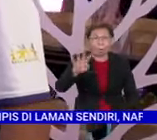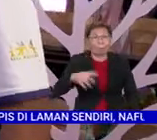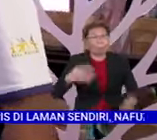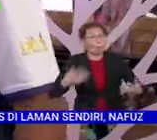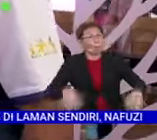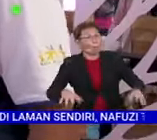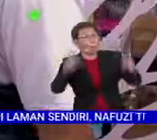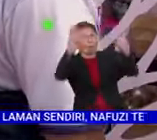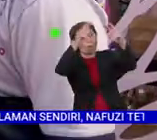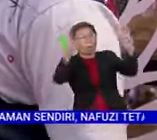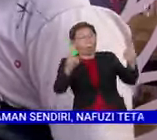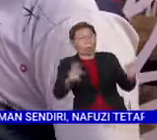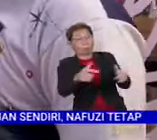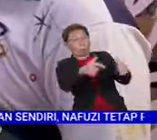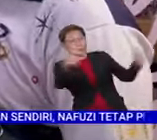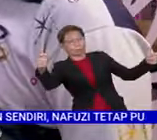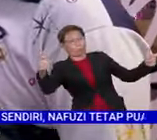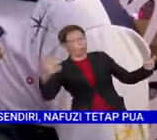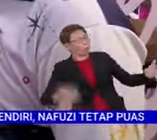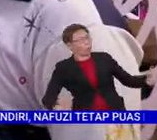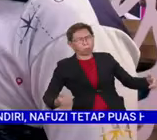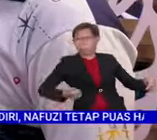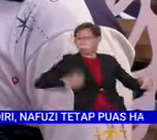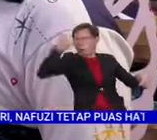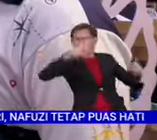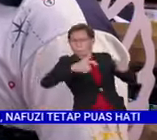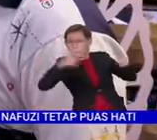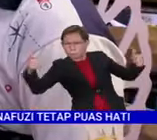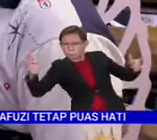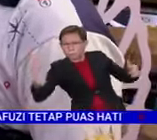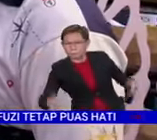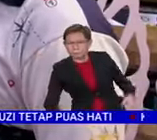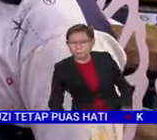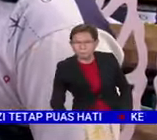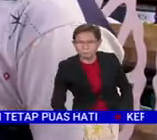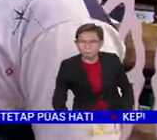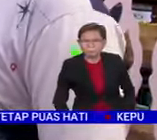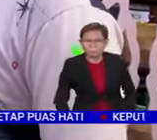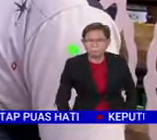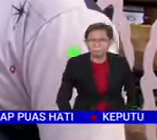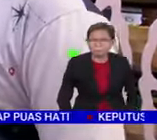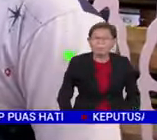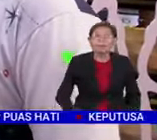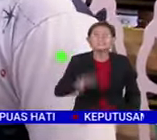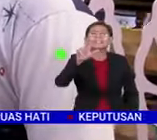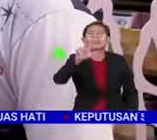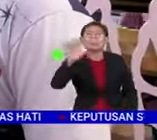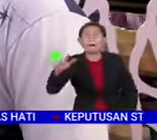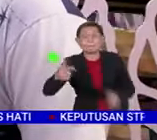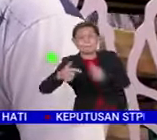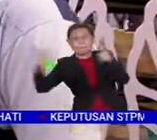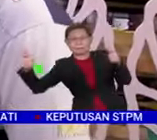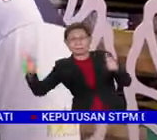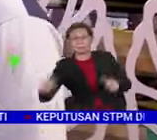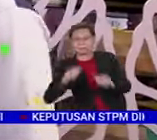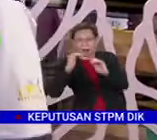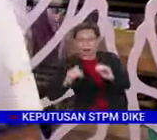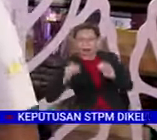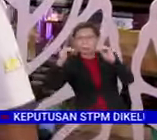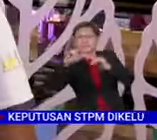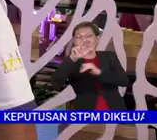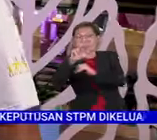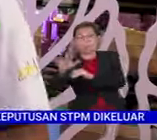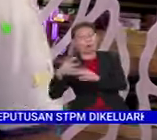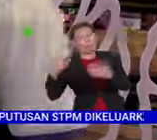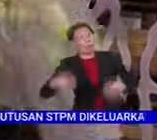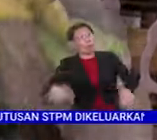Ini yang listed lah. Paling besar lah. Sebelum ni J33. Ini 34? 34. Huh, dia upgrade 34. Besar, besar,